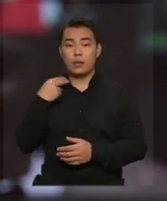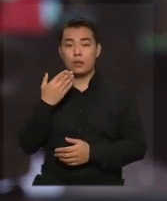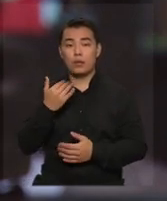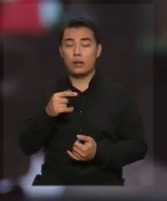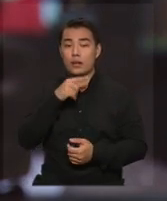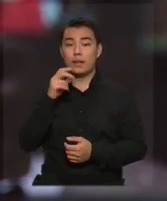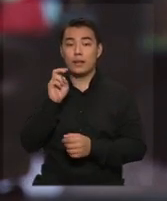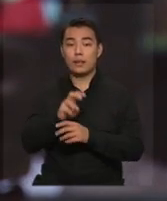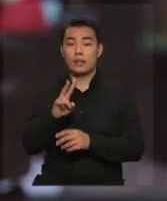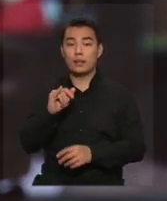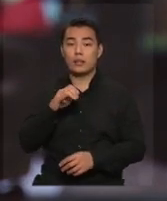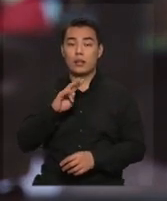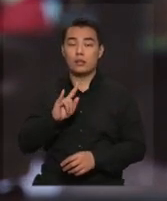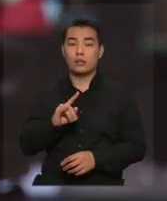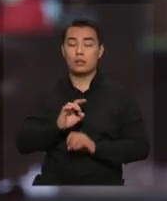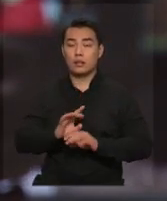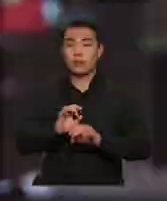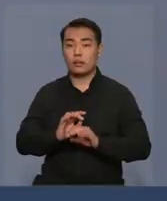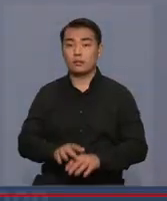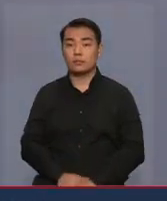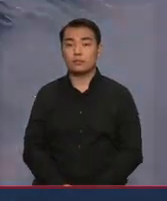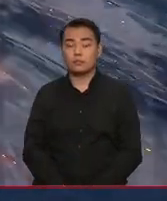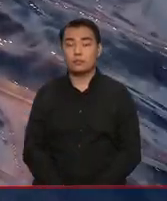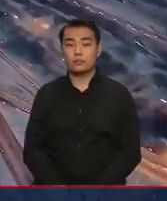сапарын әріптесім саналағы сараптайды.